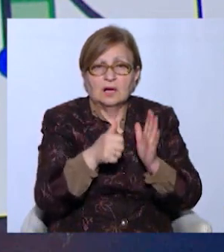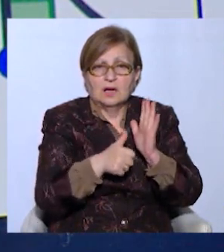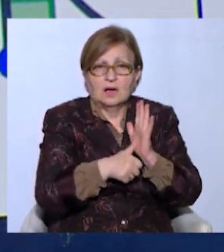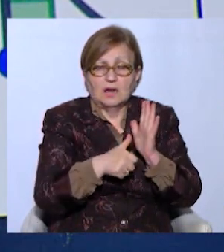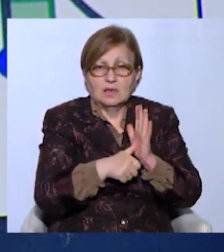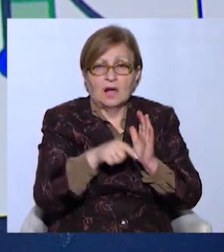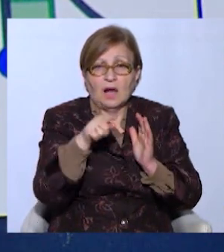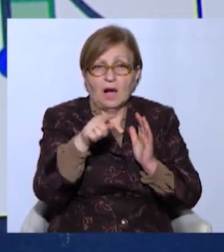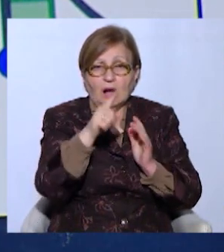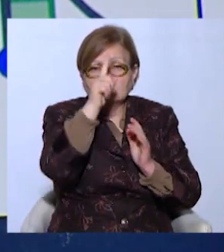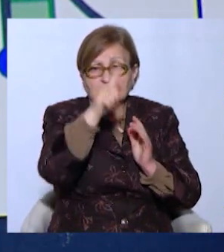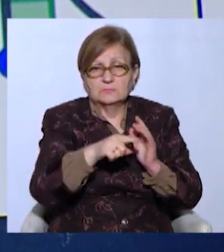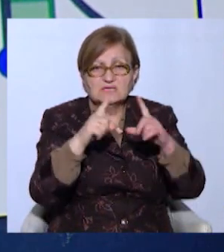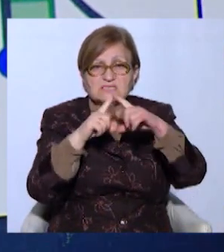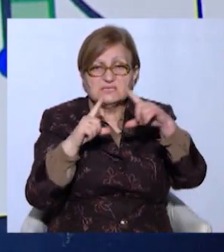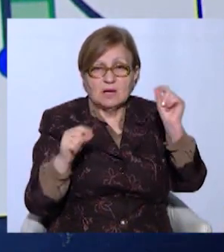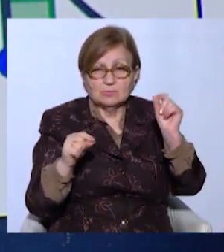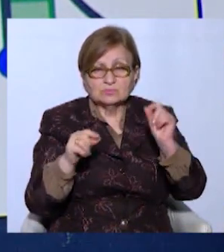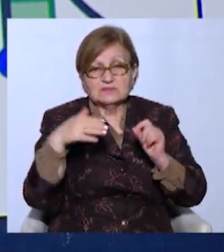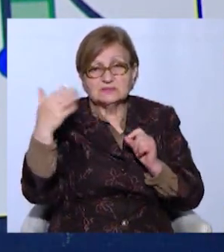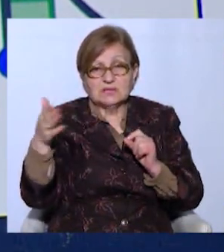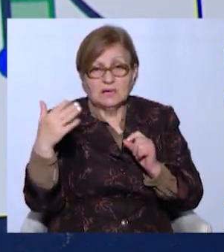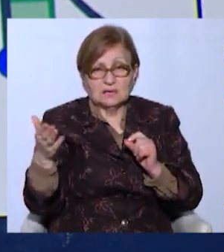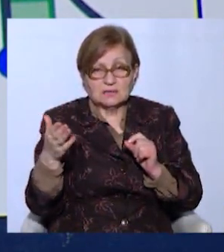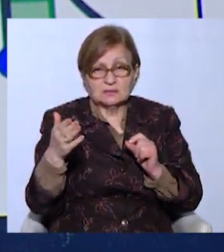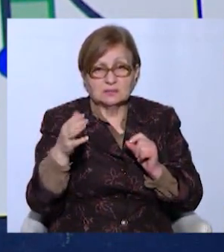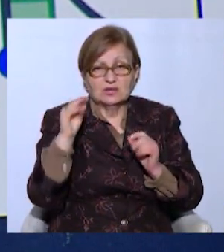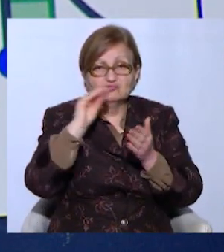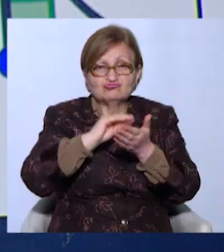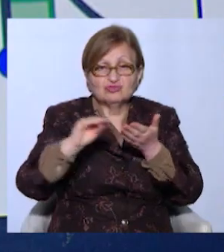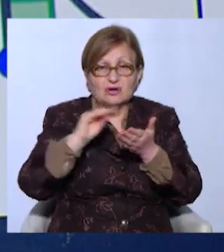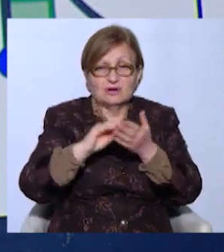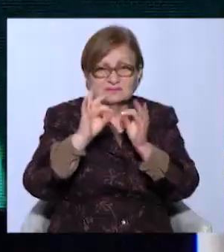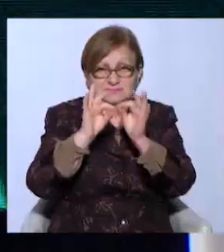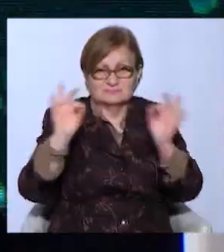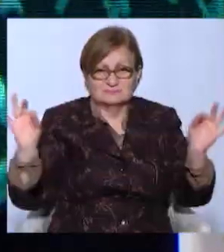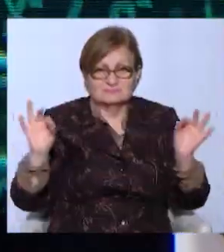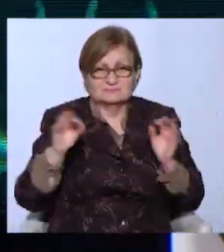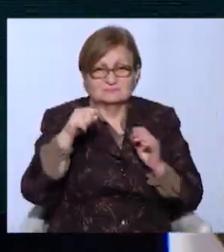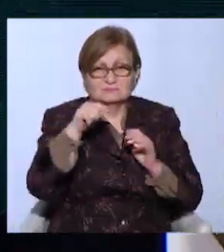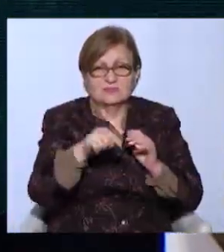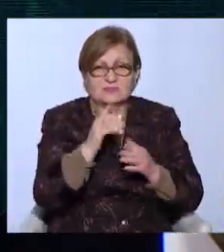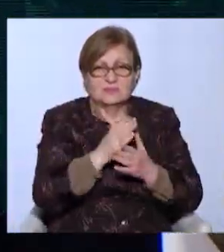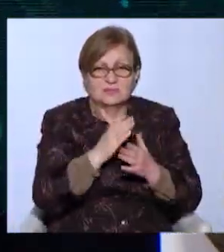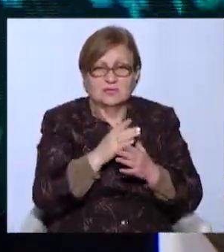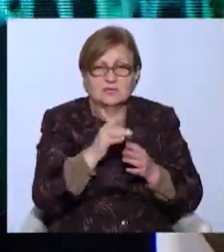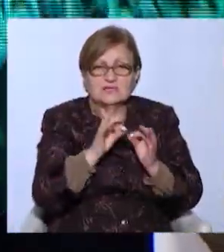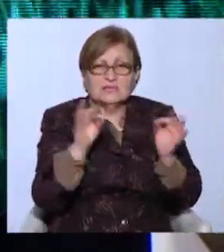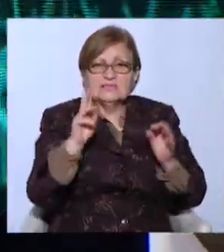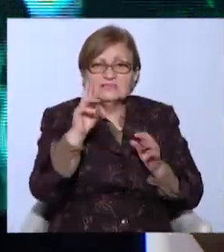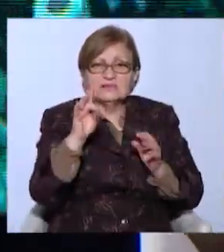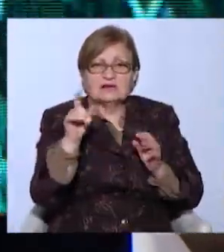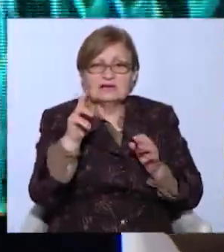ამ სამკუთხედის გარე ჩახაზული წრეწირის ერთ-ერთი წრეწირის რადიუსი. გარე ჩახაზული წრეწირი, ეს არის წრეწირი, რომელიც